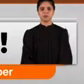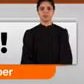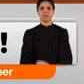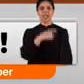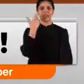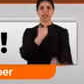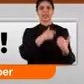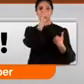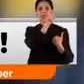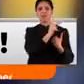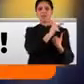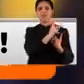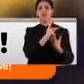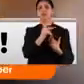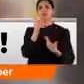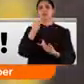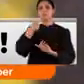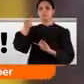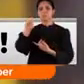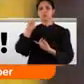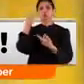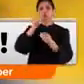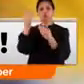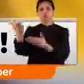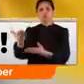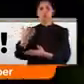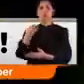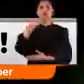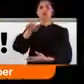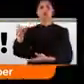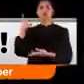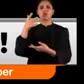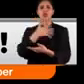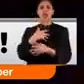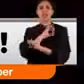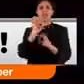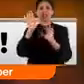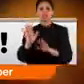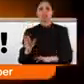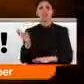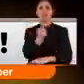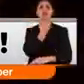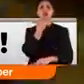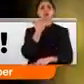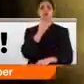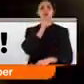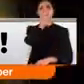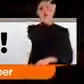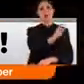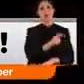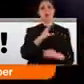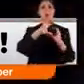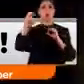Eski sevgilisini vahşice katletti, çocuklarını öksüz bıraktı ama fazla kaçamadı. Yolcu otobüsünde kıskıvrak